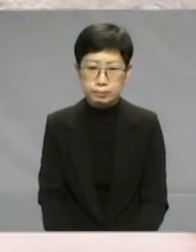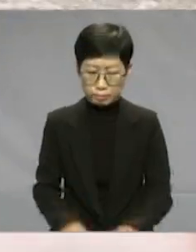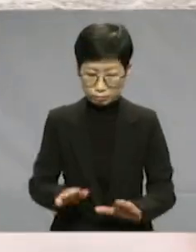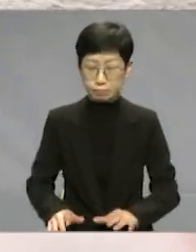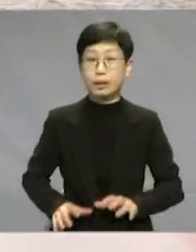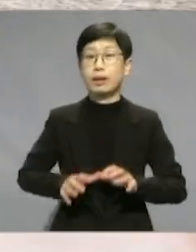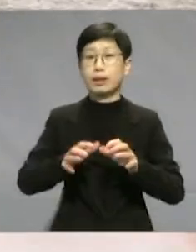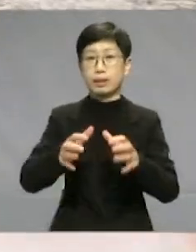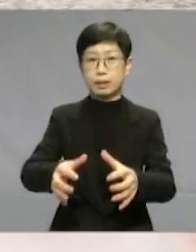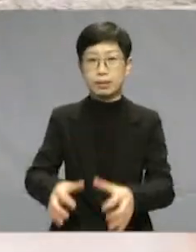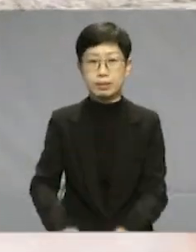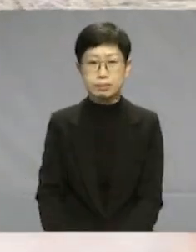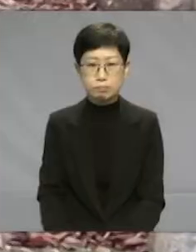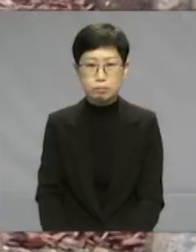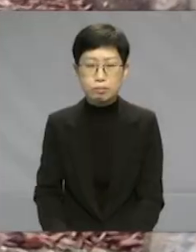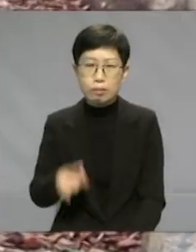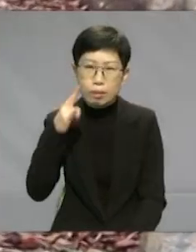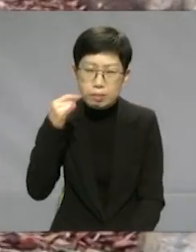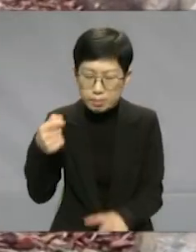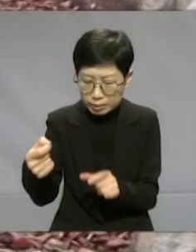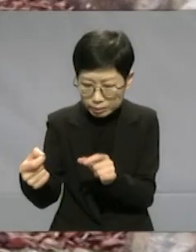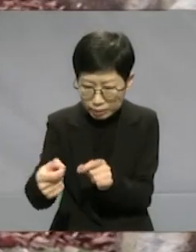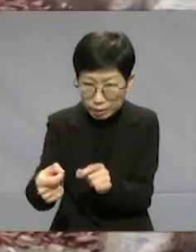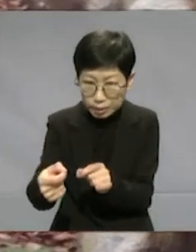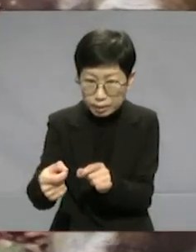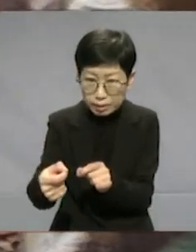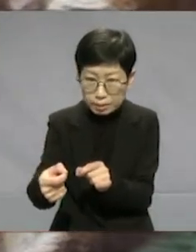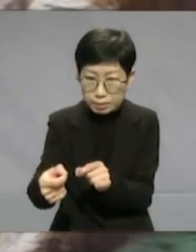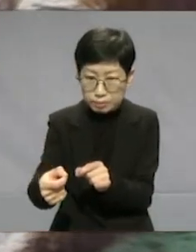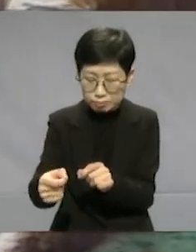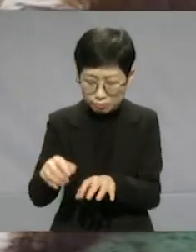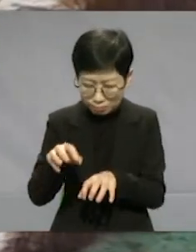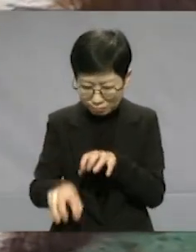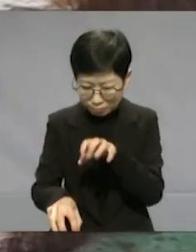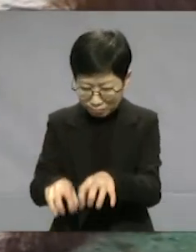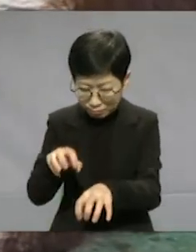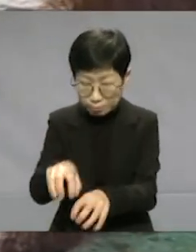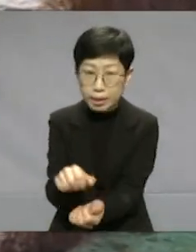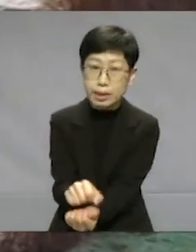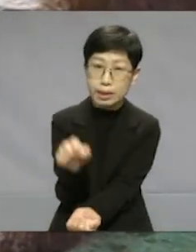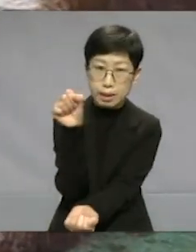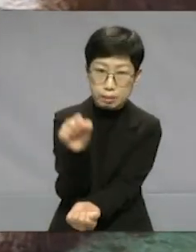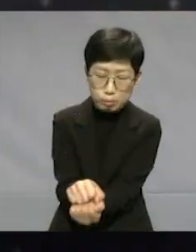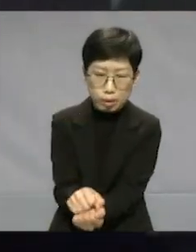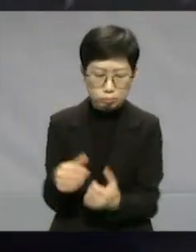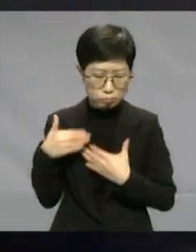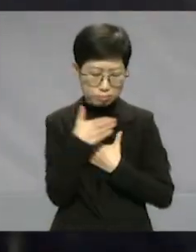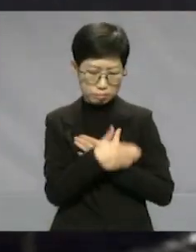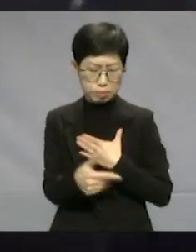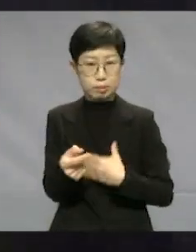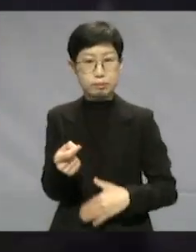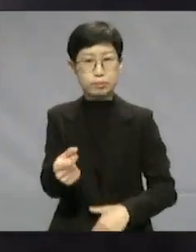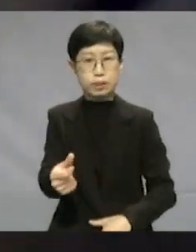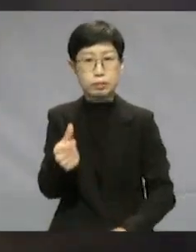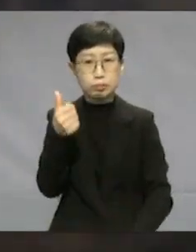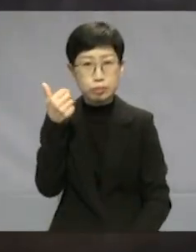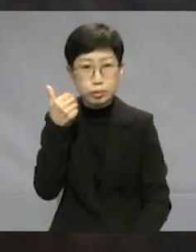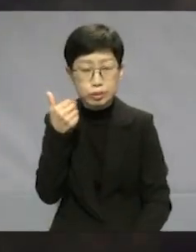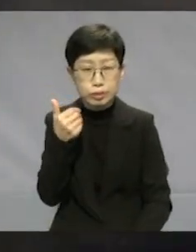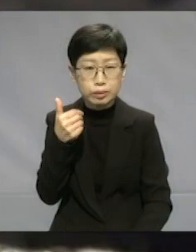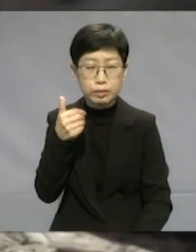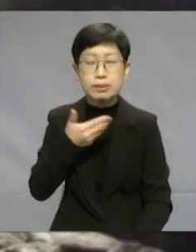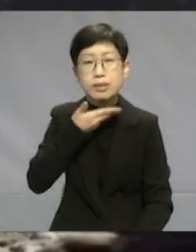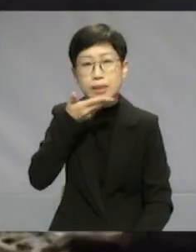오늘의 세계입니다 어미 곁에 꼭 붙어 아장아장 걷는 하마 요독 몸집이 작은이 하마는 체코